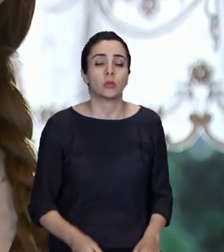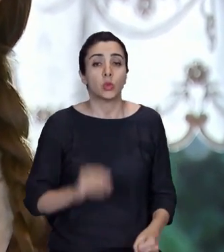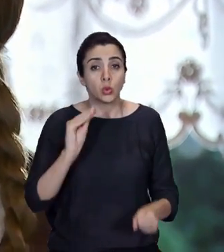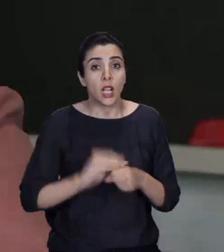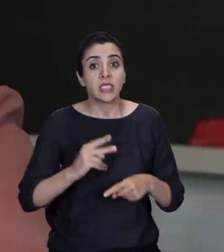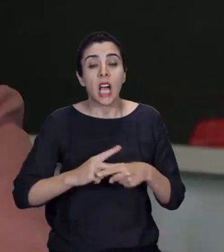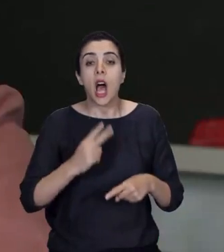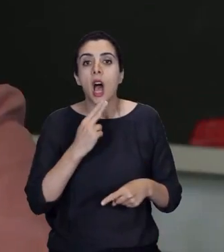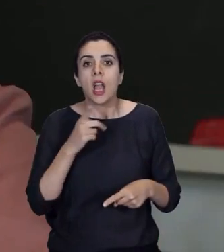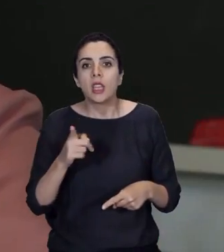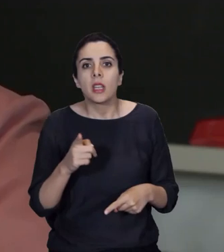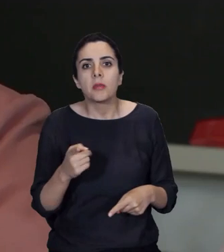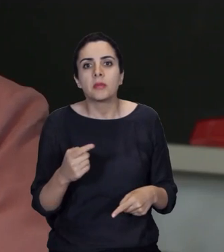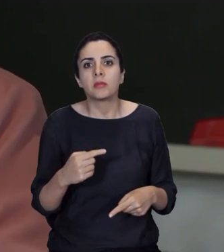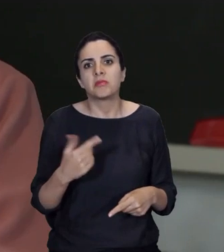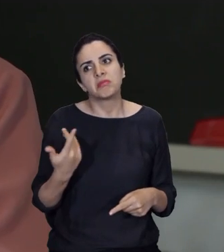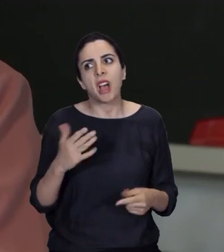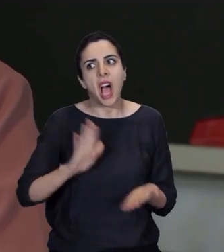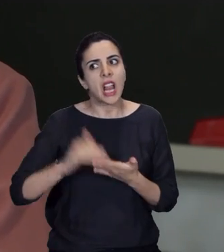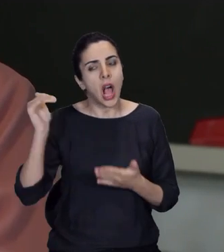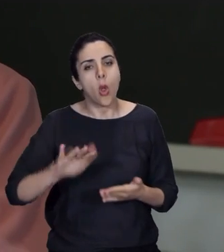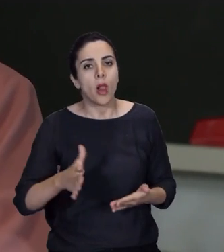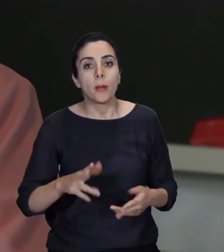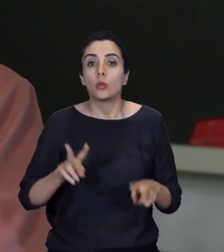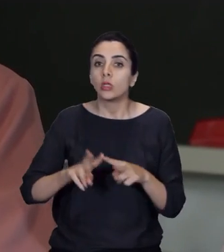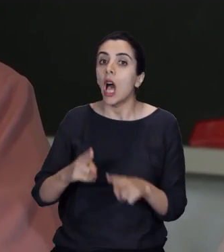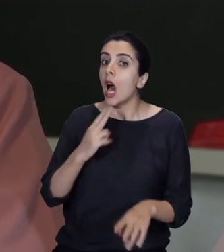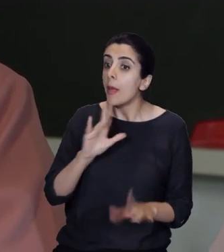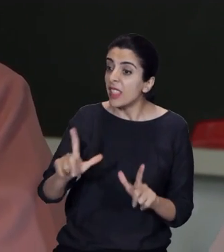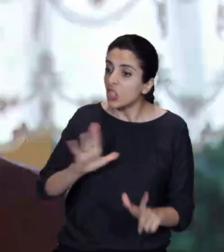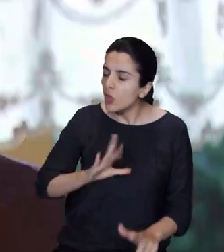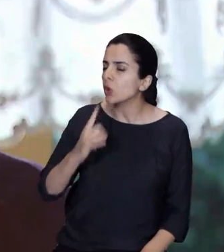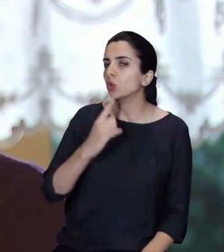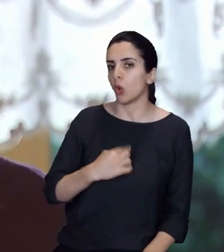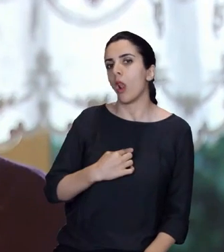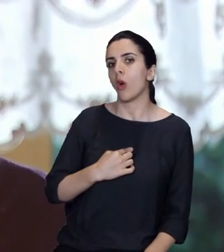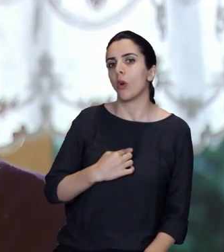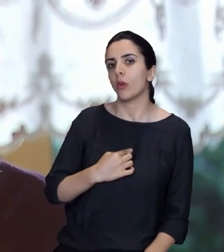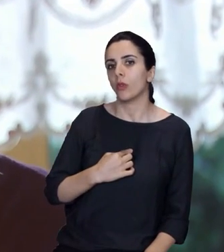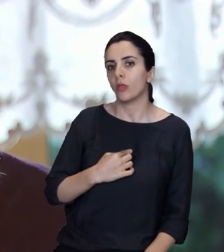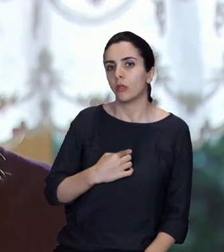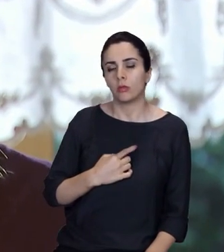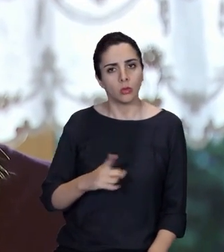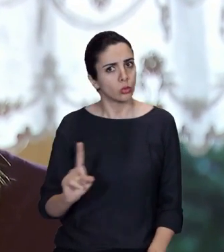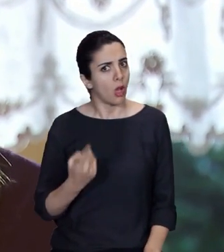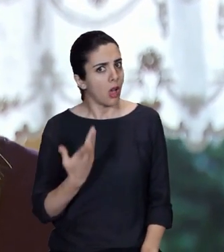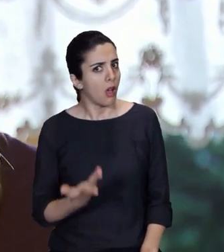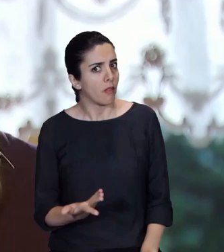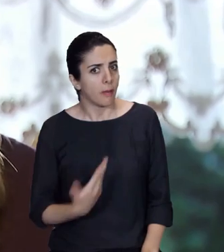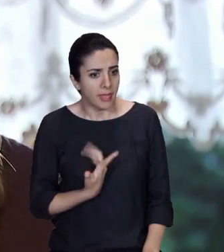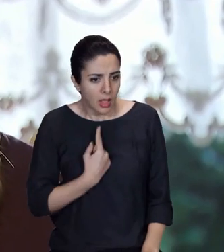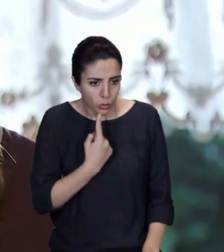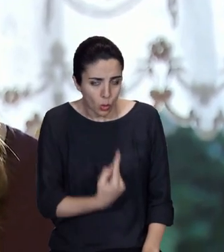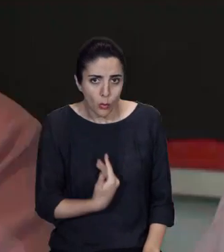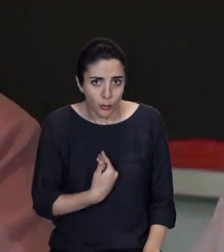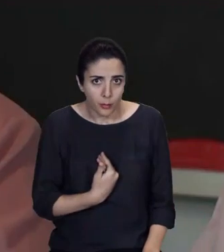Sonunda Zehra Hanım'ın gizemli arkadaşı gelecek herhalde. Müzeyyen Hanım gerekli görürse söyler Nazan. Allah Allah, ben ne